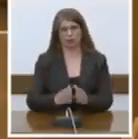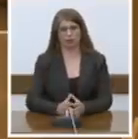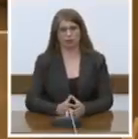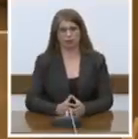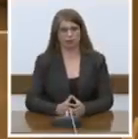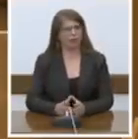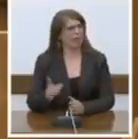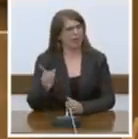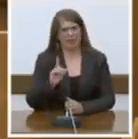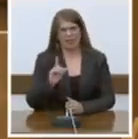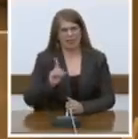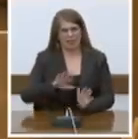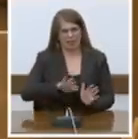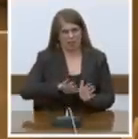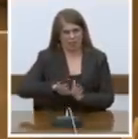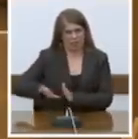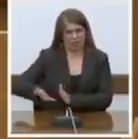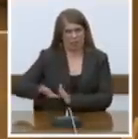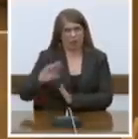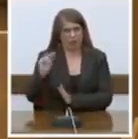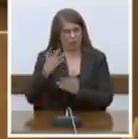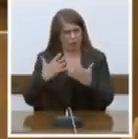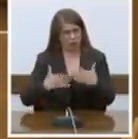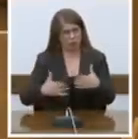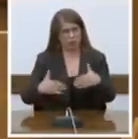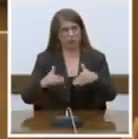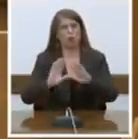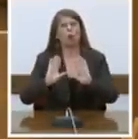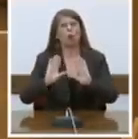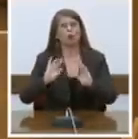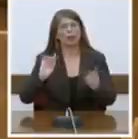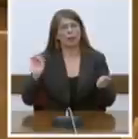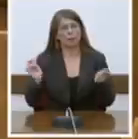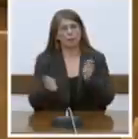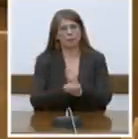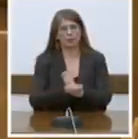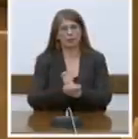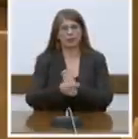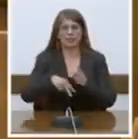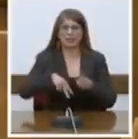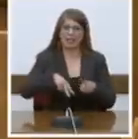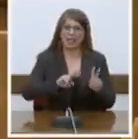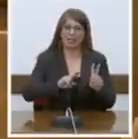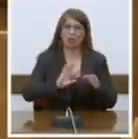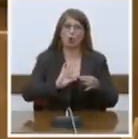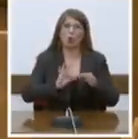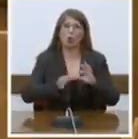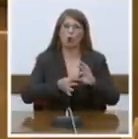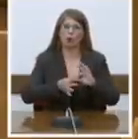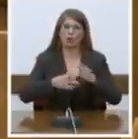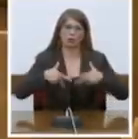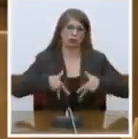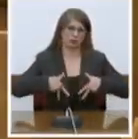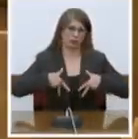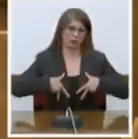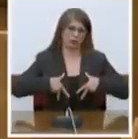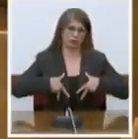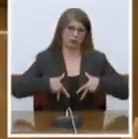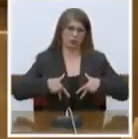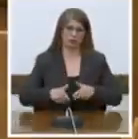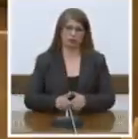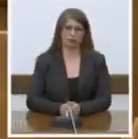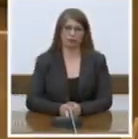είναι περιθωριοποιημένο, ούτε να μετατρέπεται σε εκτελεστικό όργανο της κυβέρνησης.